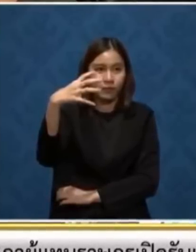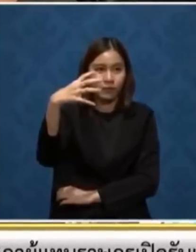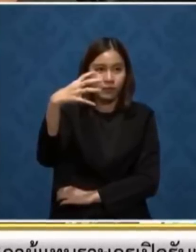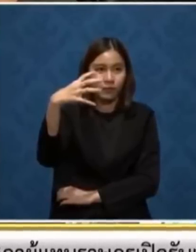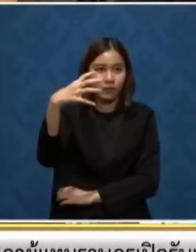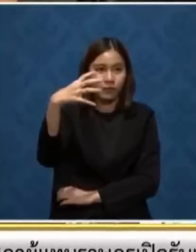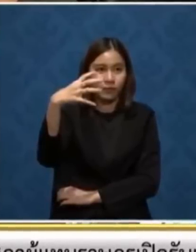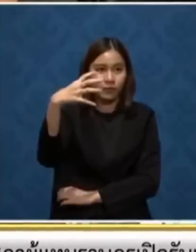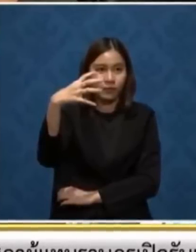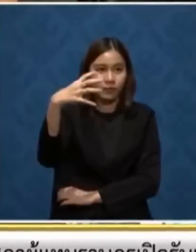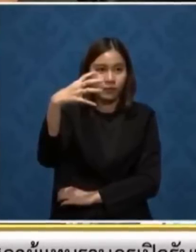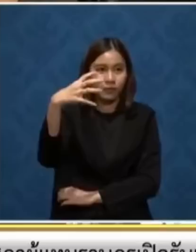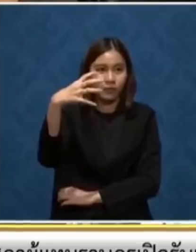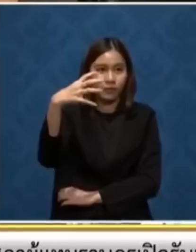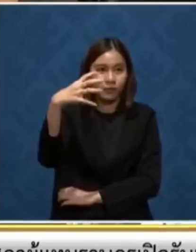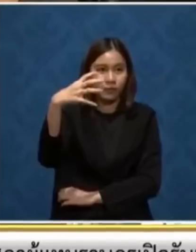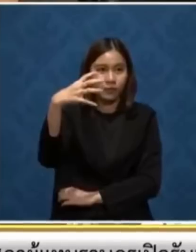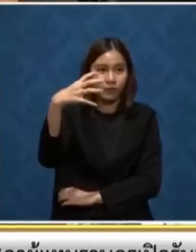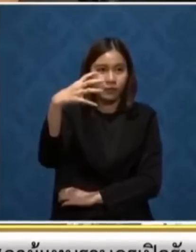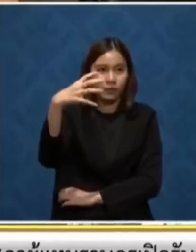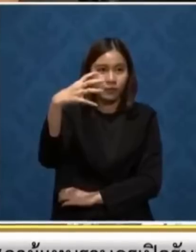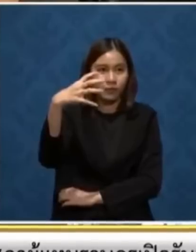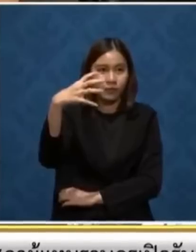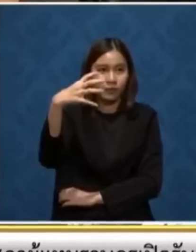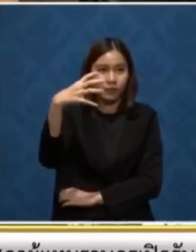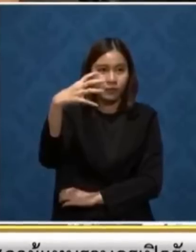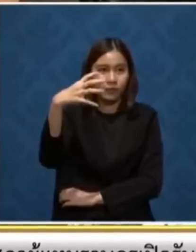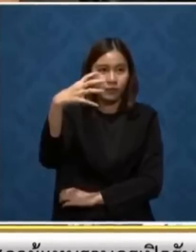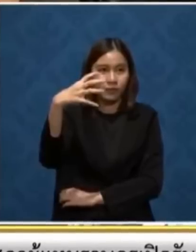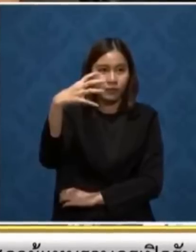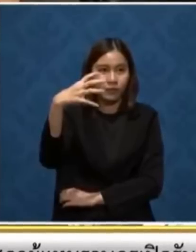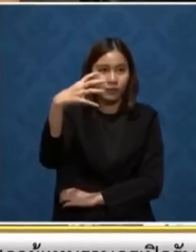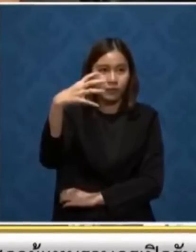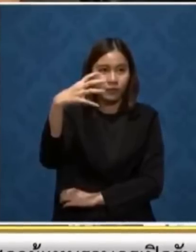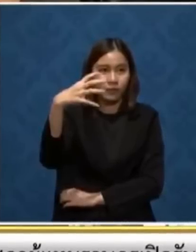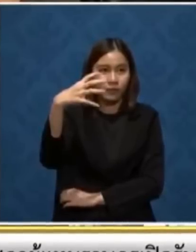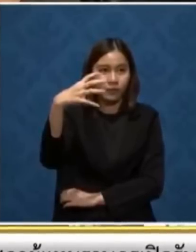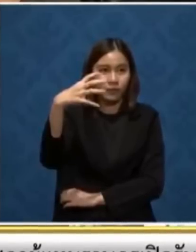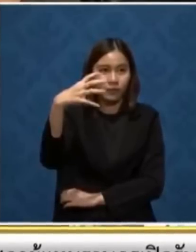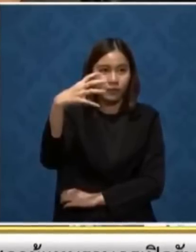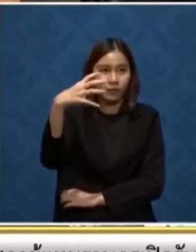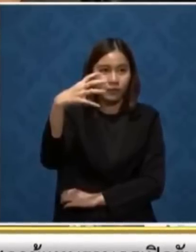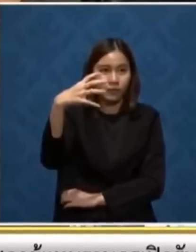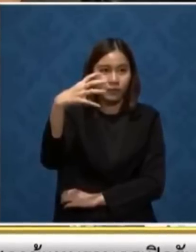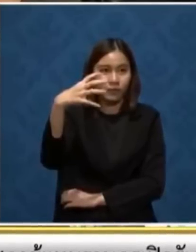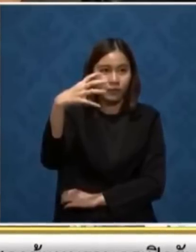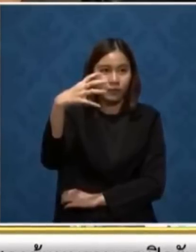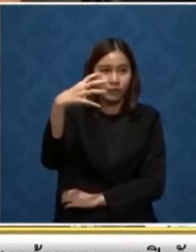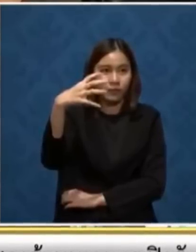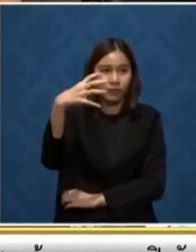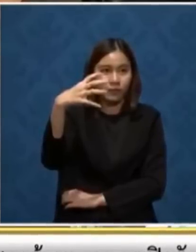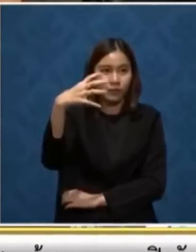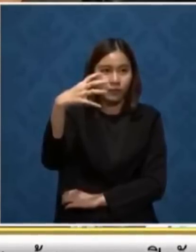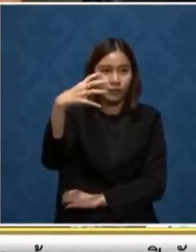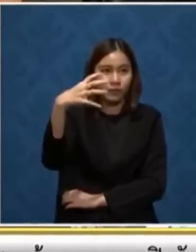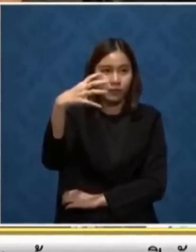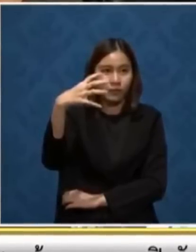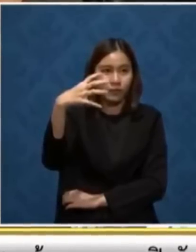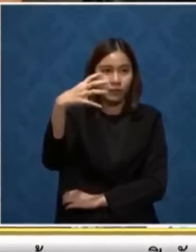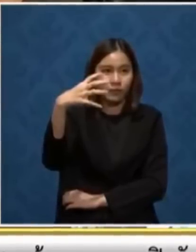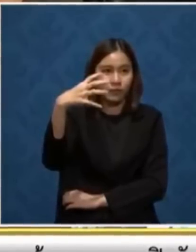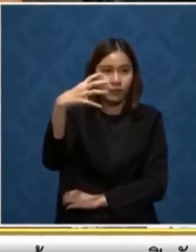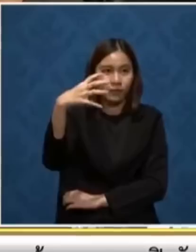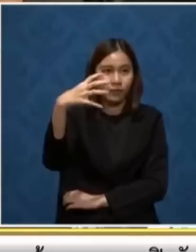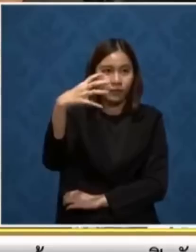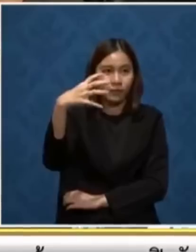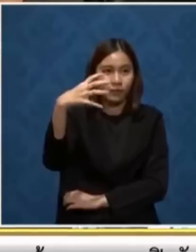านไปประเคนให้กับนายทุนพลังงานต่างกันและ 50% ที่ว่าเป็นโรงไฟฟ้าฟอสซิล